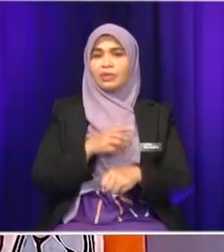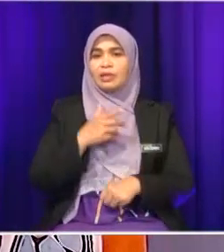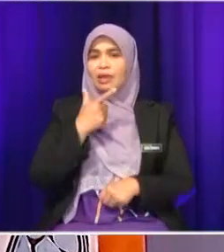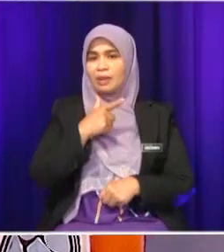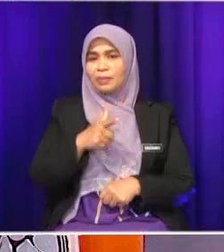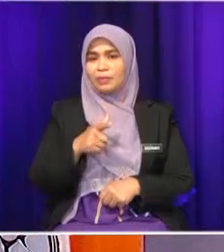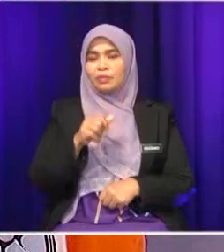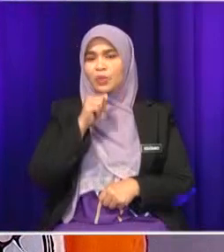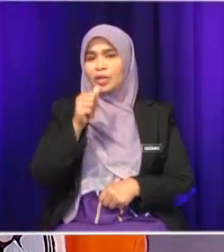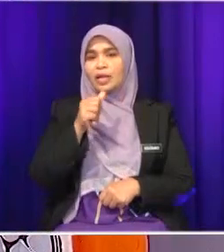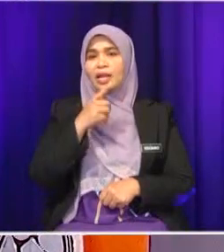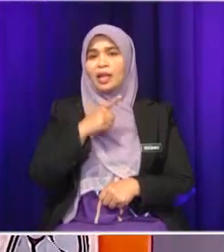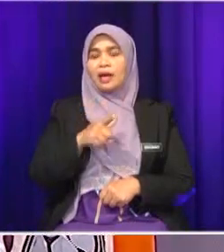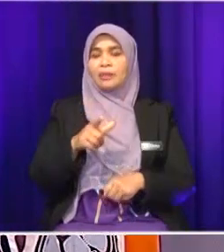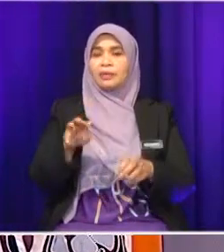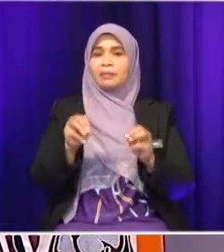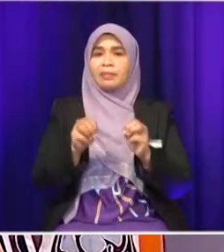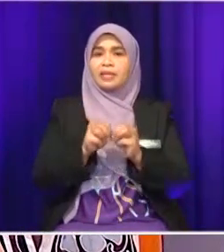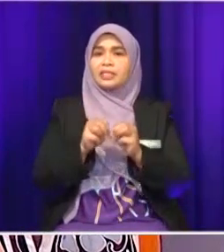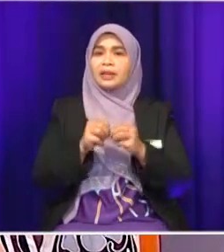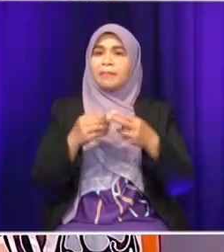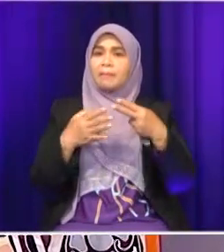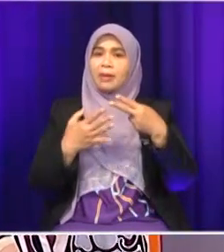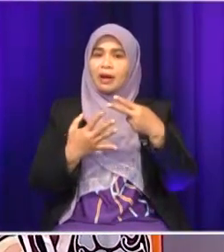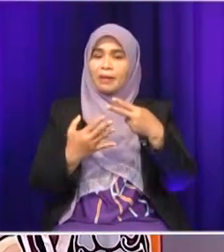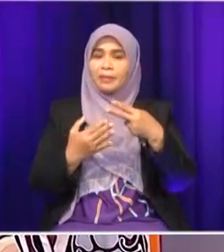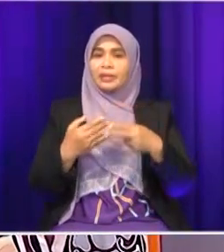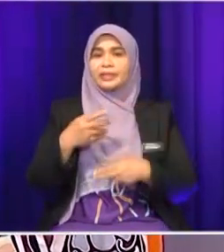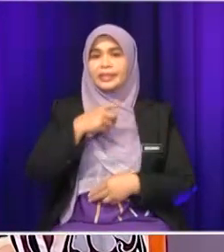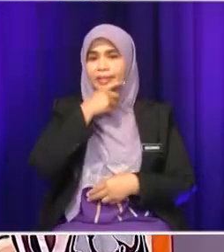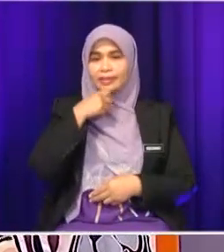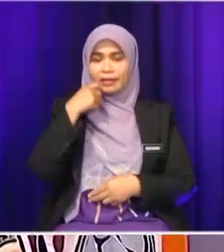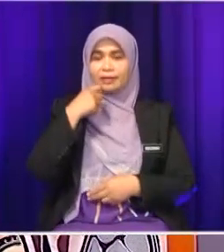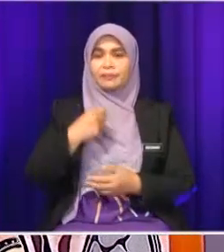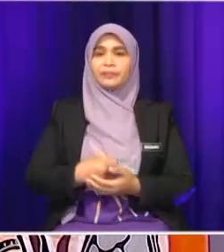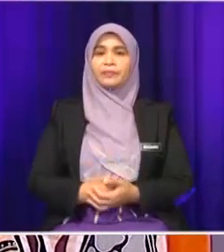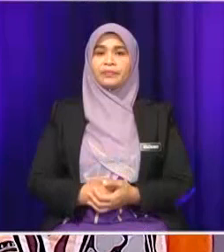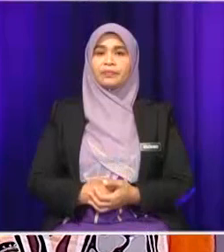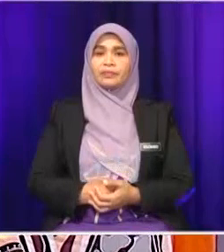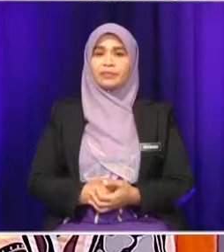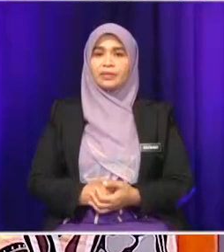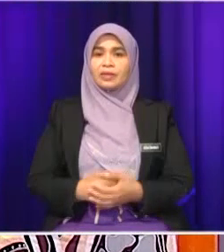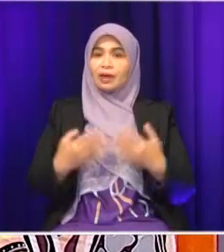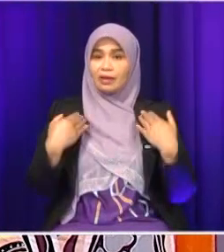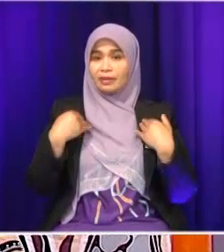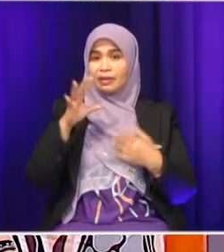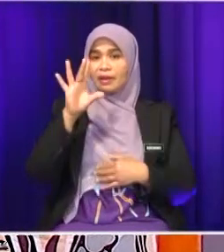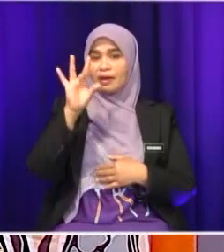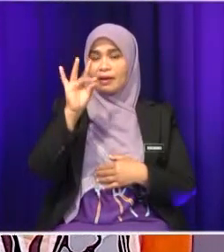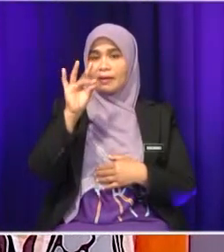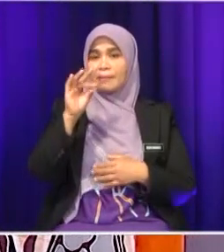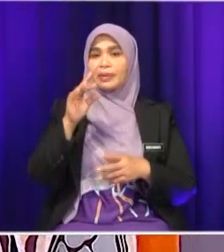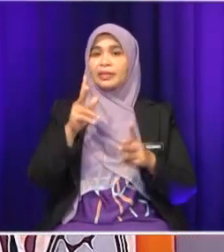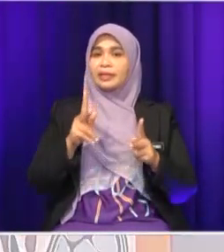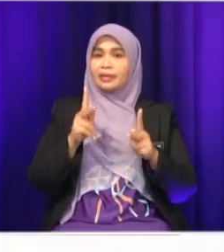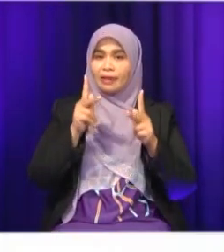jadi dalam prinsip Masha belum ada beberapa kaidah-kaidah-kaidah yaitu ada 8 kaidah itu